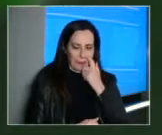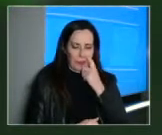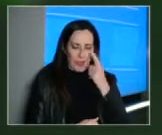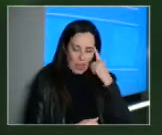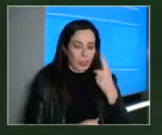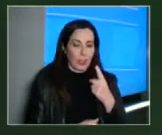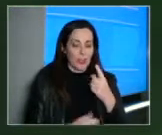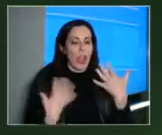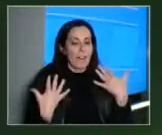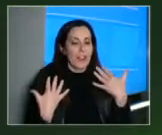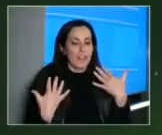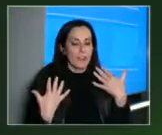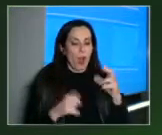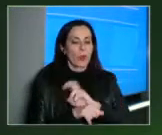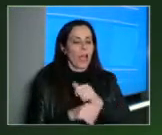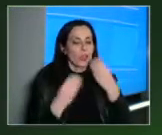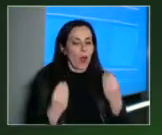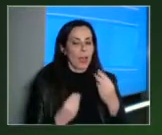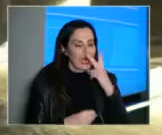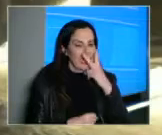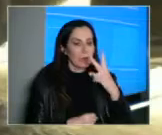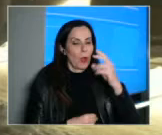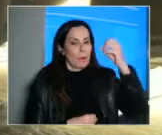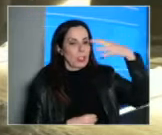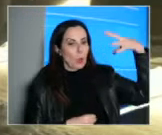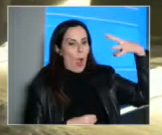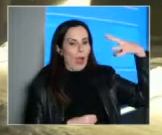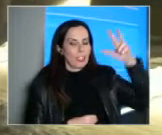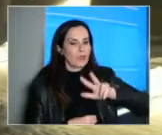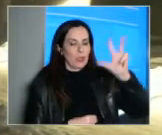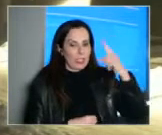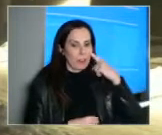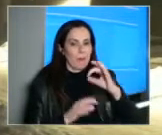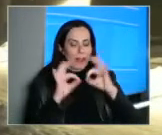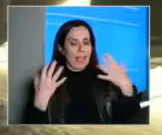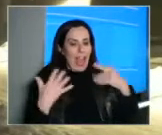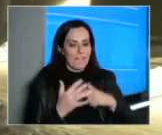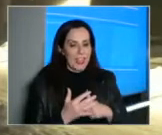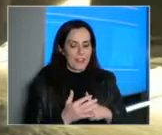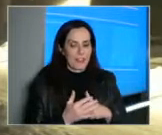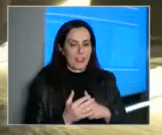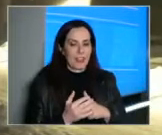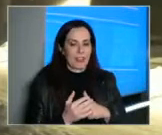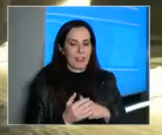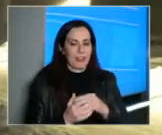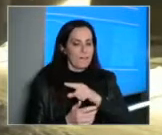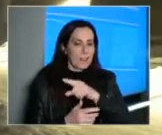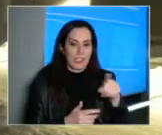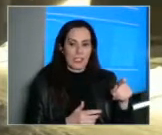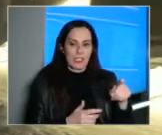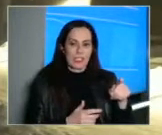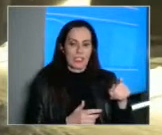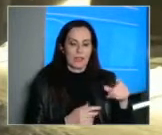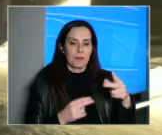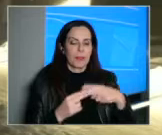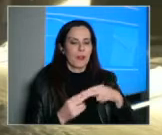ידעת שהאביב הוא העונה הטובה ביותר לצפות בזוהר הצפוני, אז הנה תכף מתחיל האביב, והתמונות האלה מגיעות